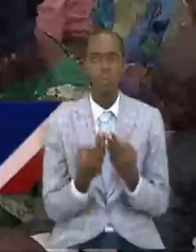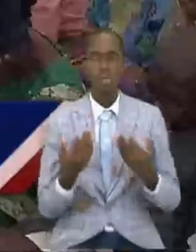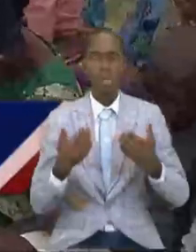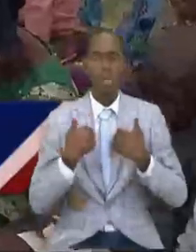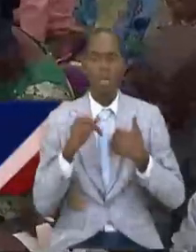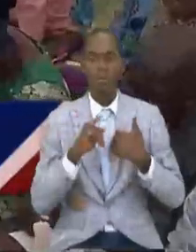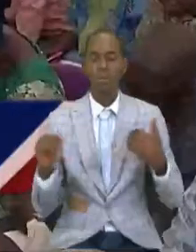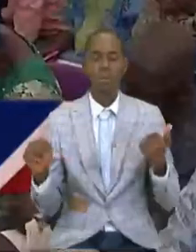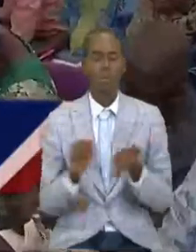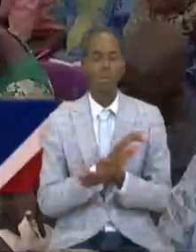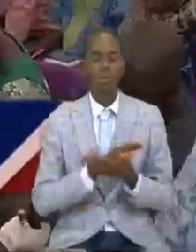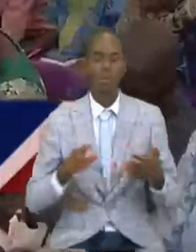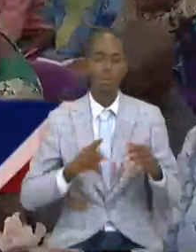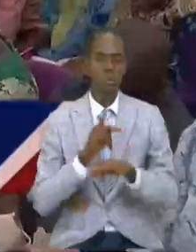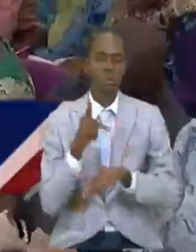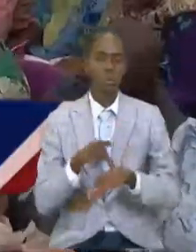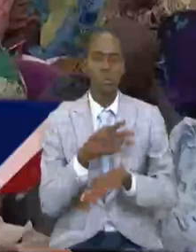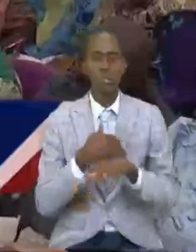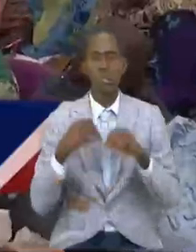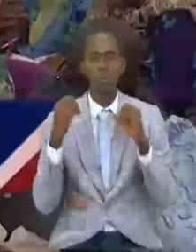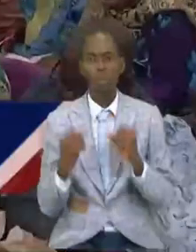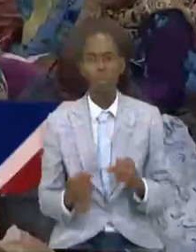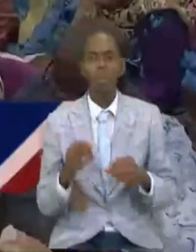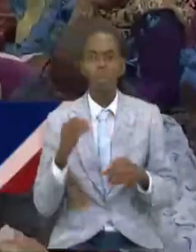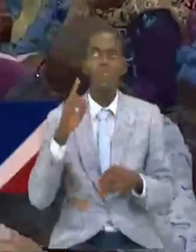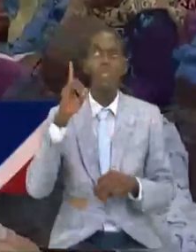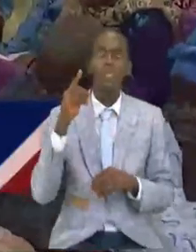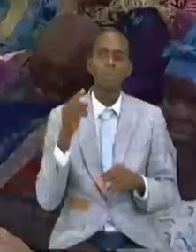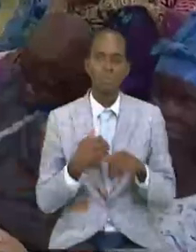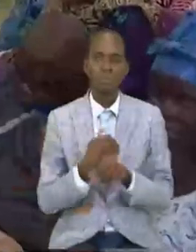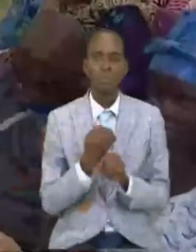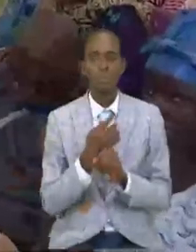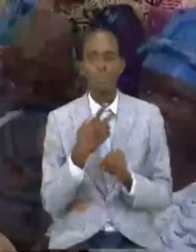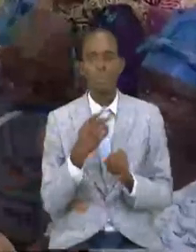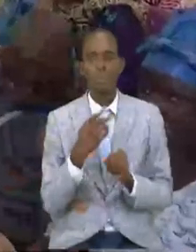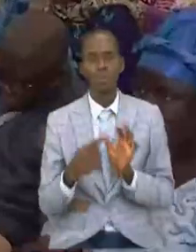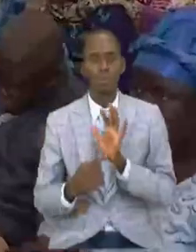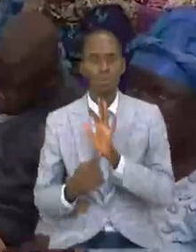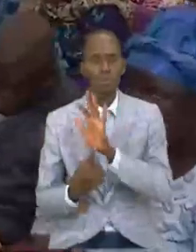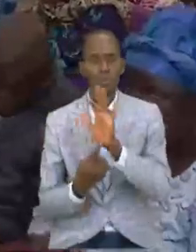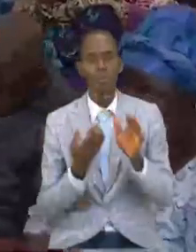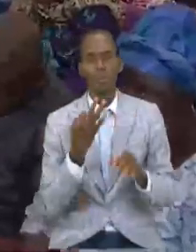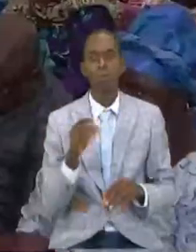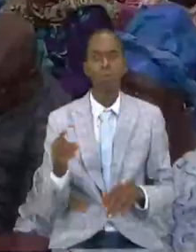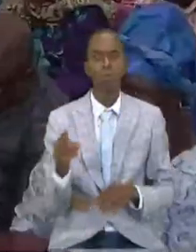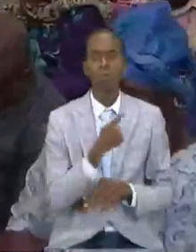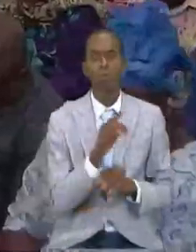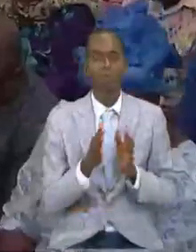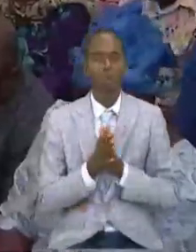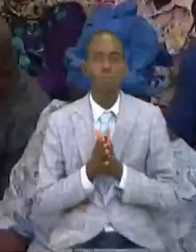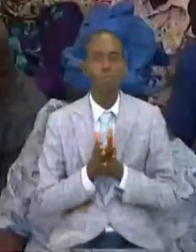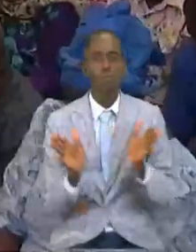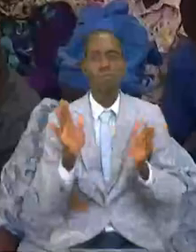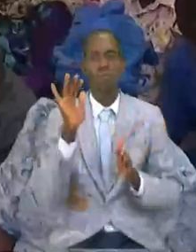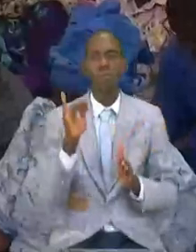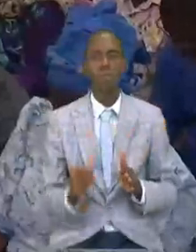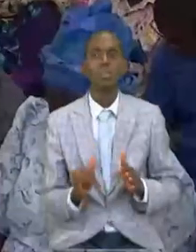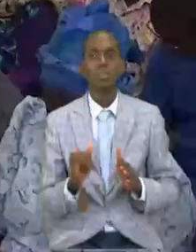Il a dépouillé les dominations et les autorités. Et les a livrées